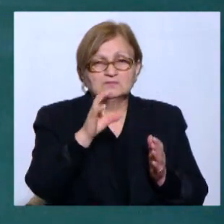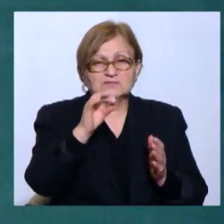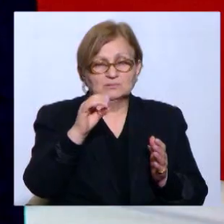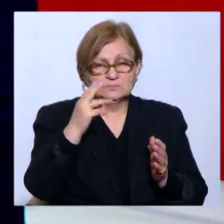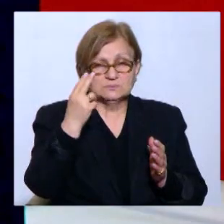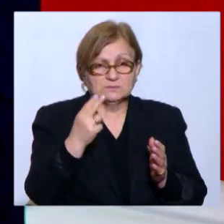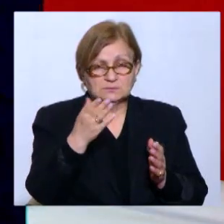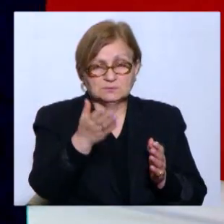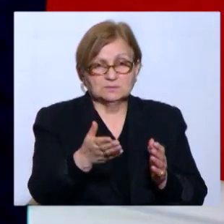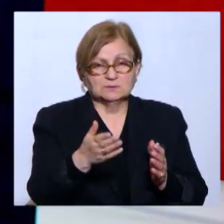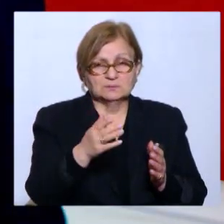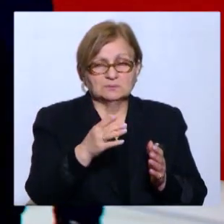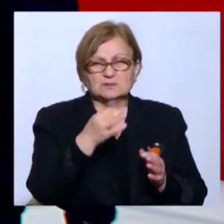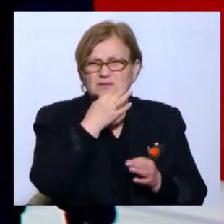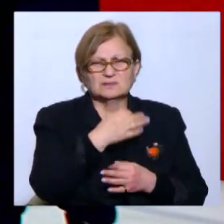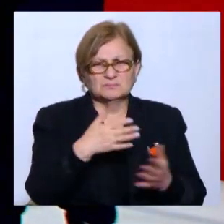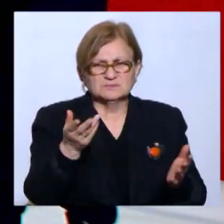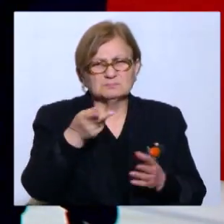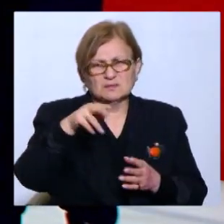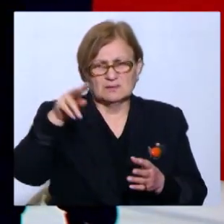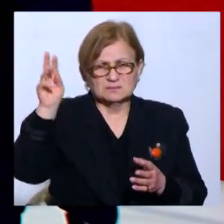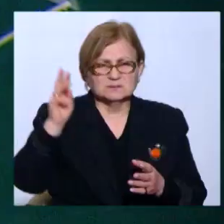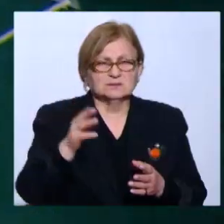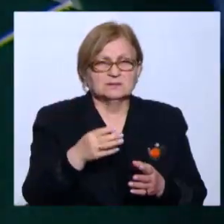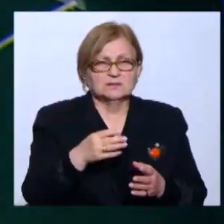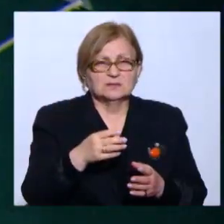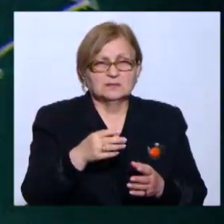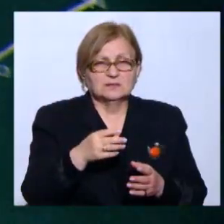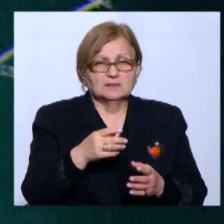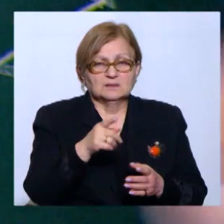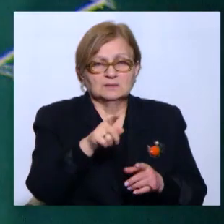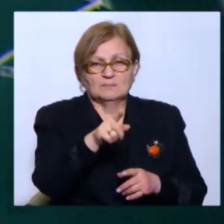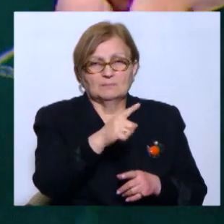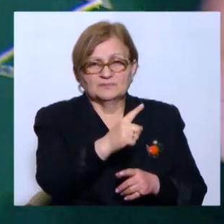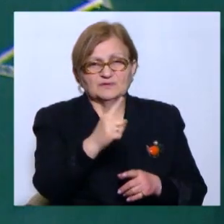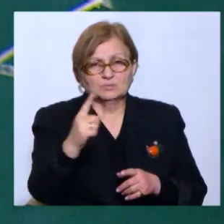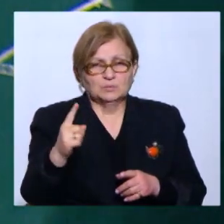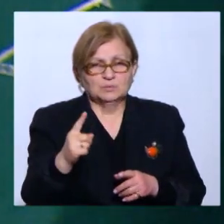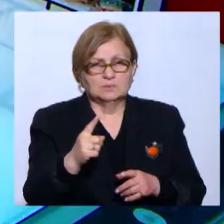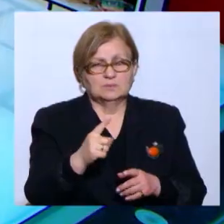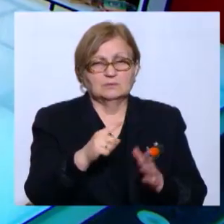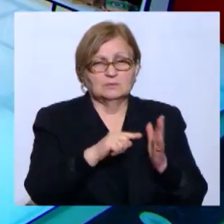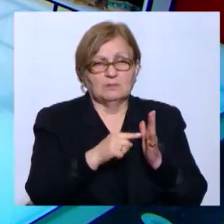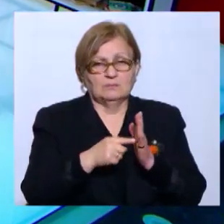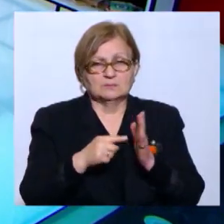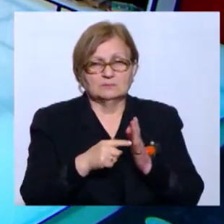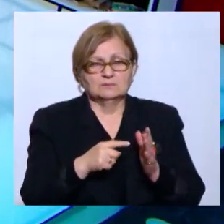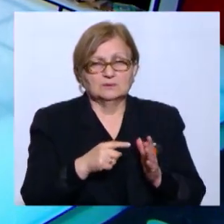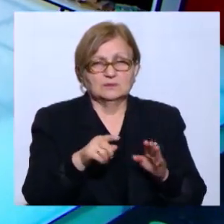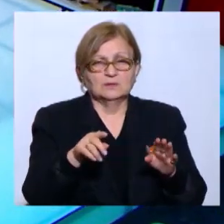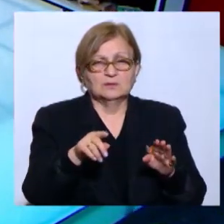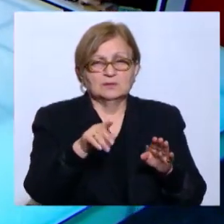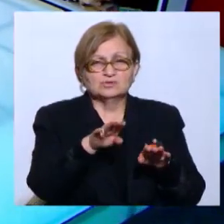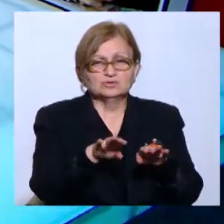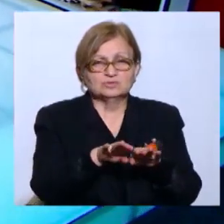ნამრავს ნამრავლი აკლოს ნებისმიერ ხარისხში, შესაბამისად ყარისხში აკლოს თითოეული მამრავლი. შესაბამისად,